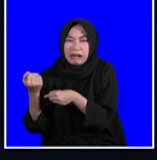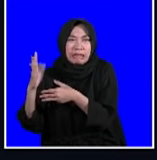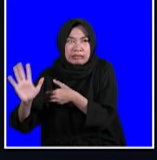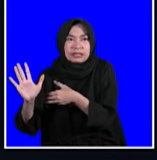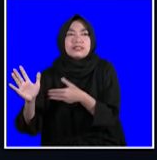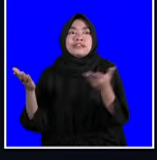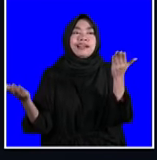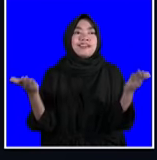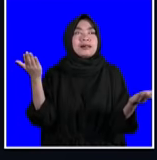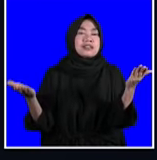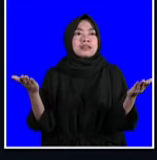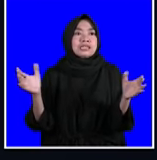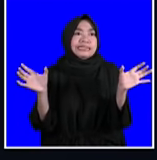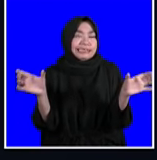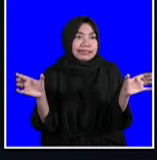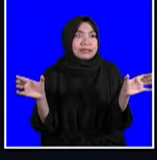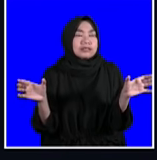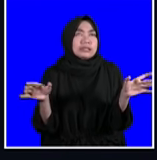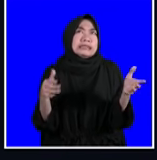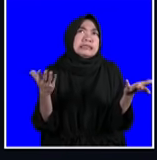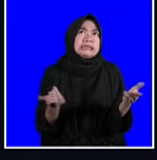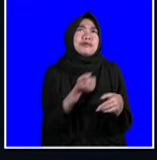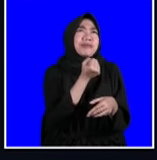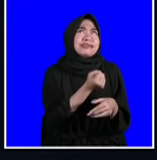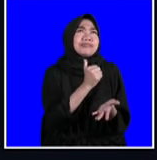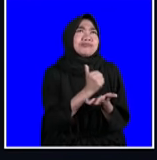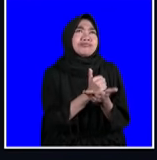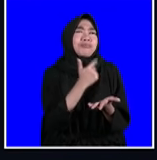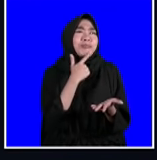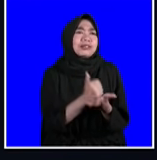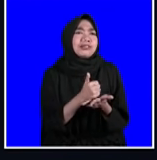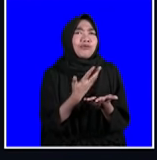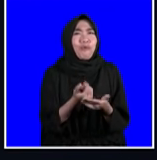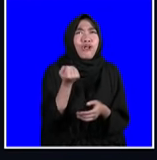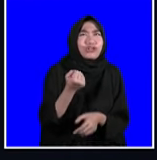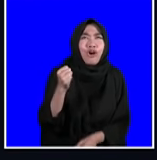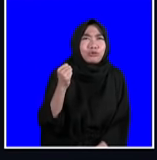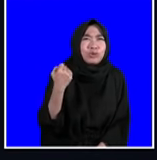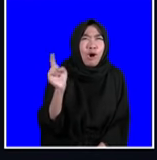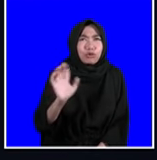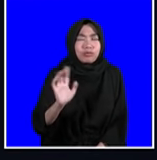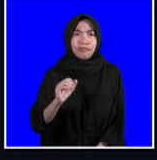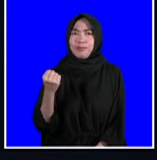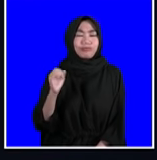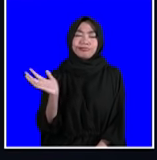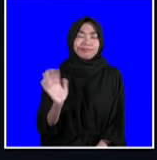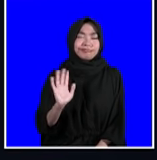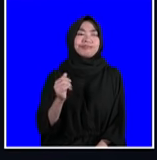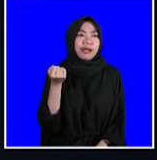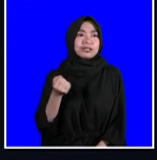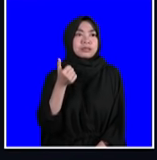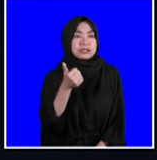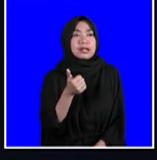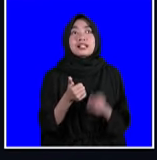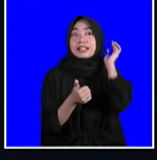bukan belanja. Walaupun belanja itu pasti penting ya, kita nggak bisa nggak belanja. Tapi prioritas hidup kita itu bukan